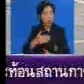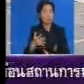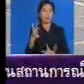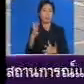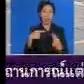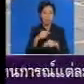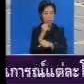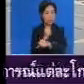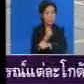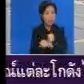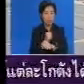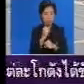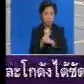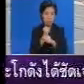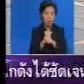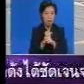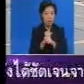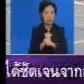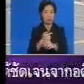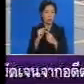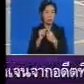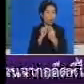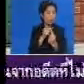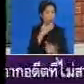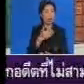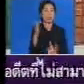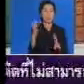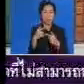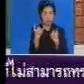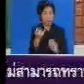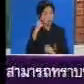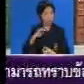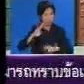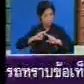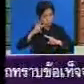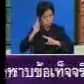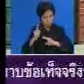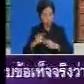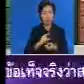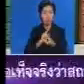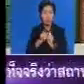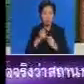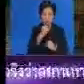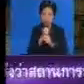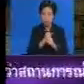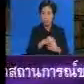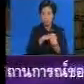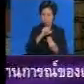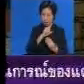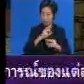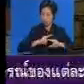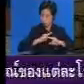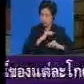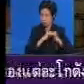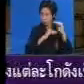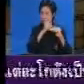ด้านอาจารย์โฆสิตก็มองนะครับว่าสิ่งที่สำคัญต้องวางระบบให้เอกชนนั้นสามารถกลับมาเป็นผู้ขับเคลื่อนเศรษฐกิจจากปัจจุบันครับต้อง